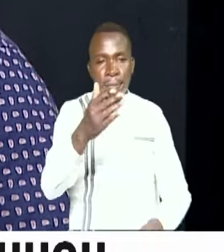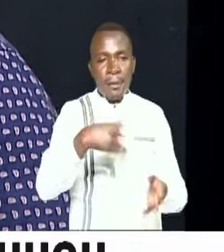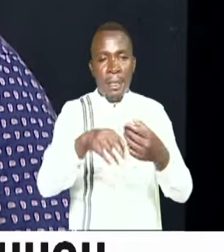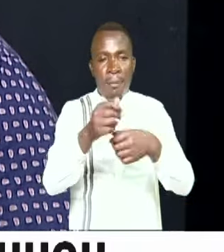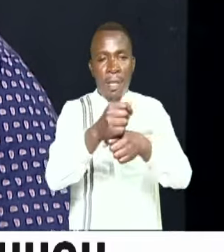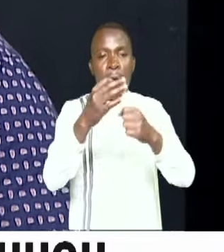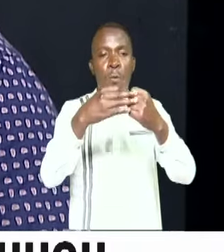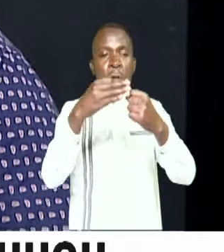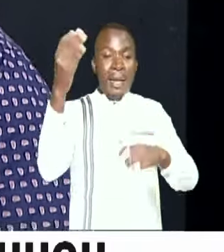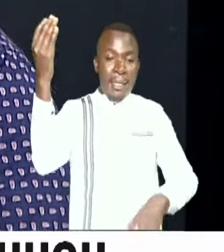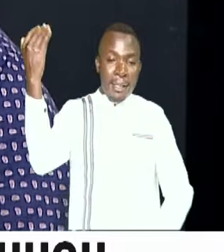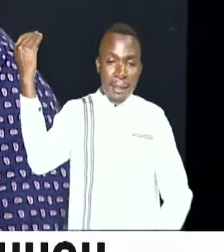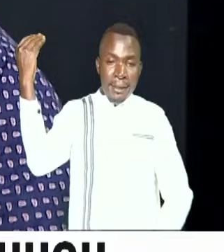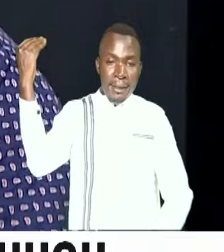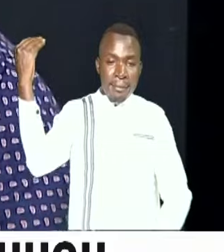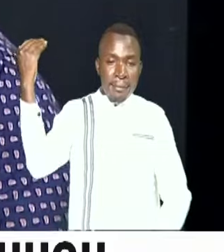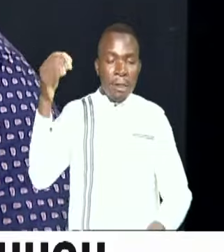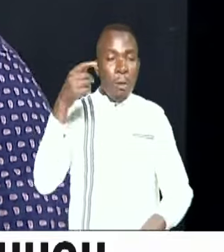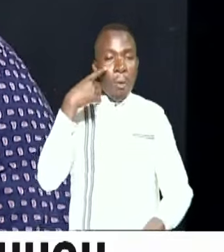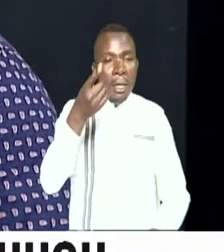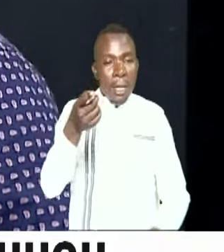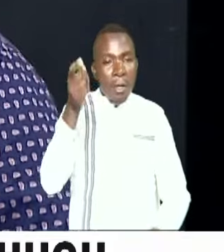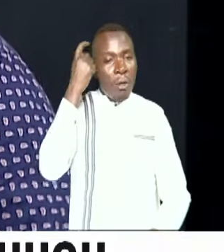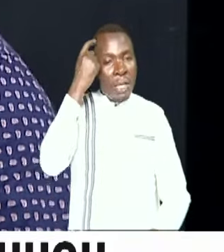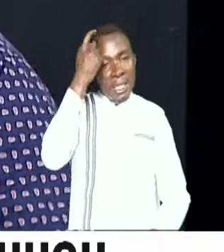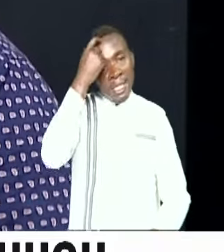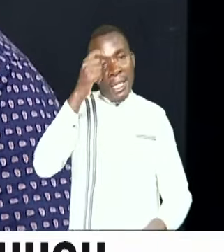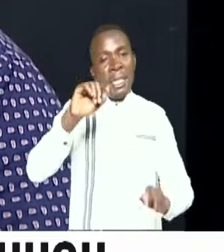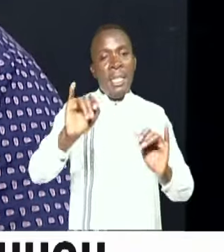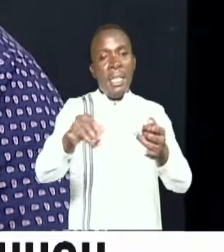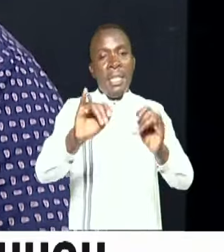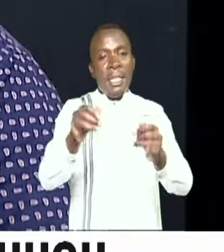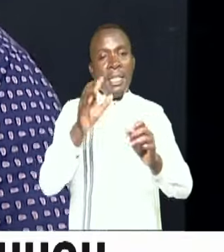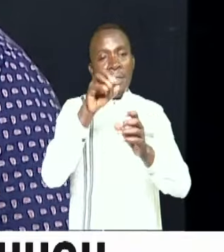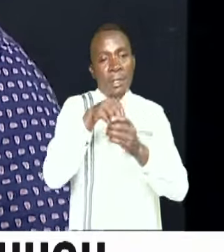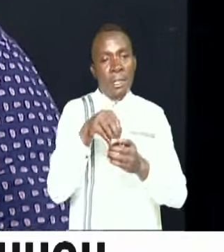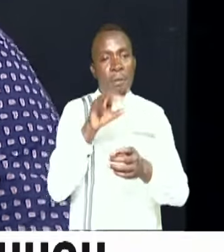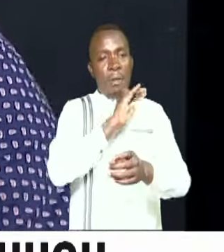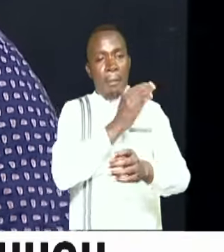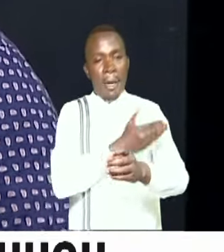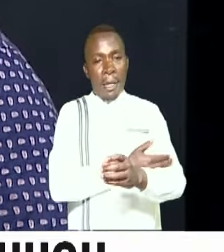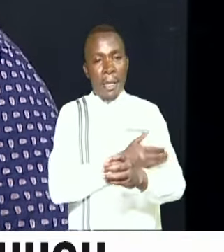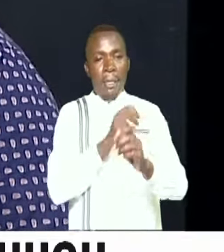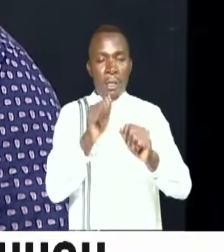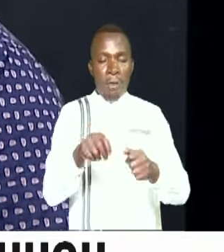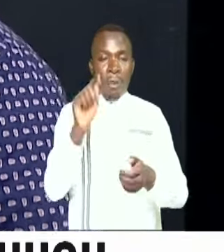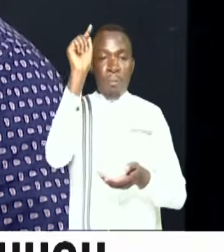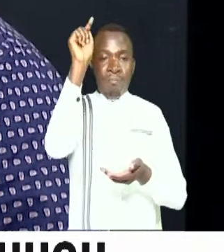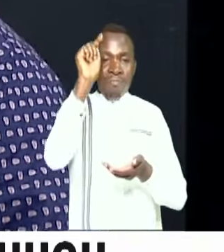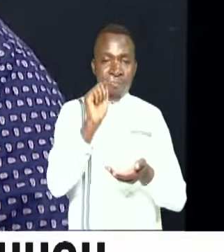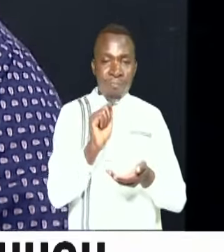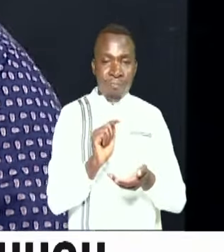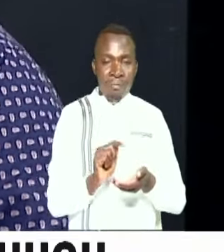nk'imyaka 8 ishize, ubona ko Leta yagiye igerageza gushyiramo imbaraga kugira ngo bigende bigabanuka. Ariko